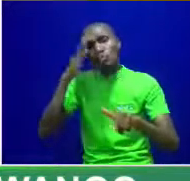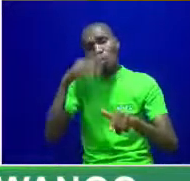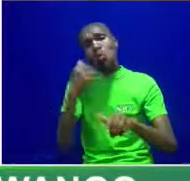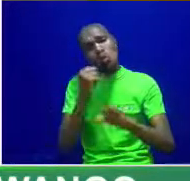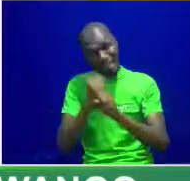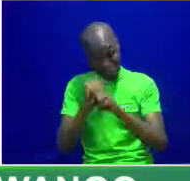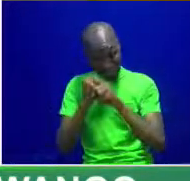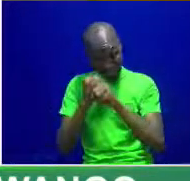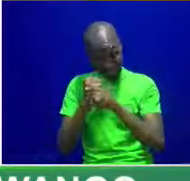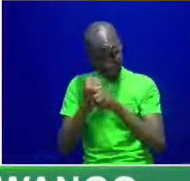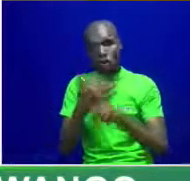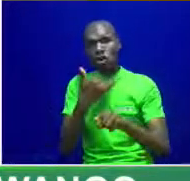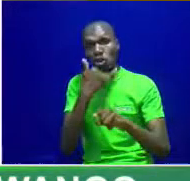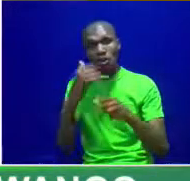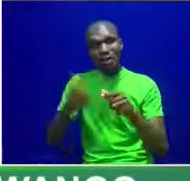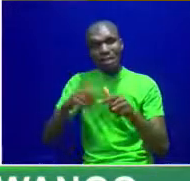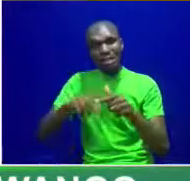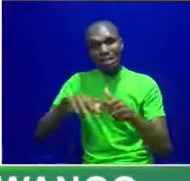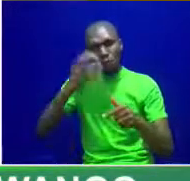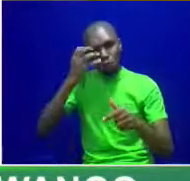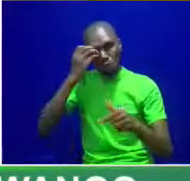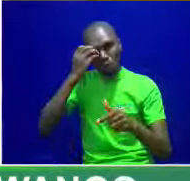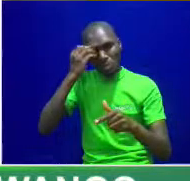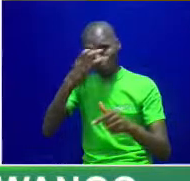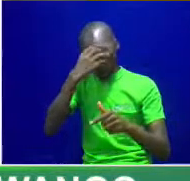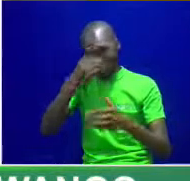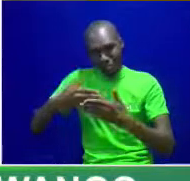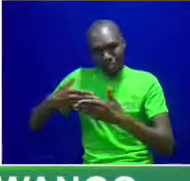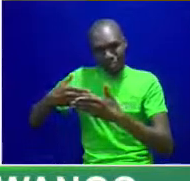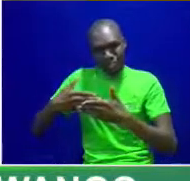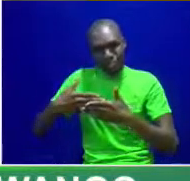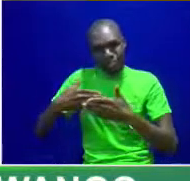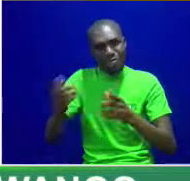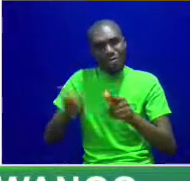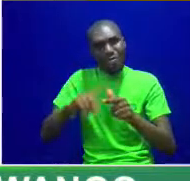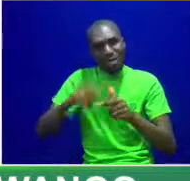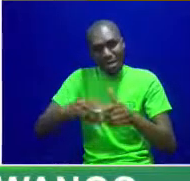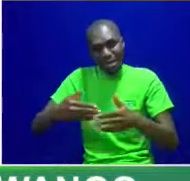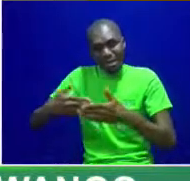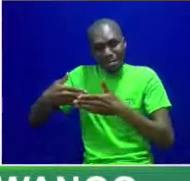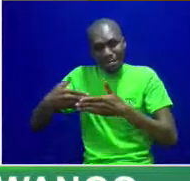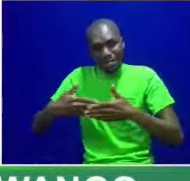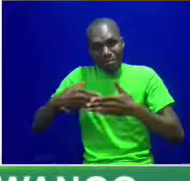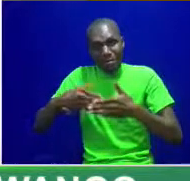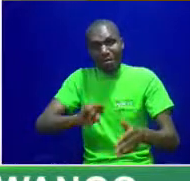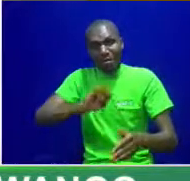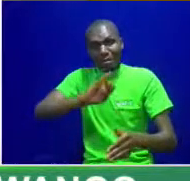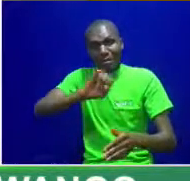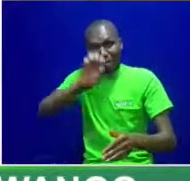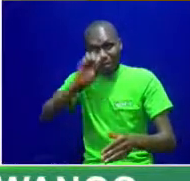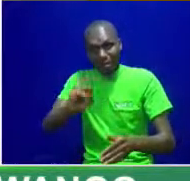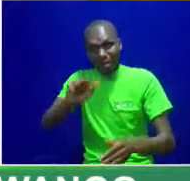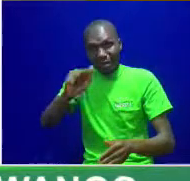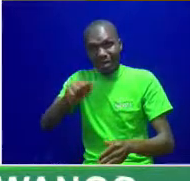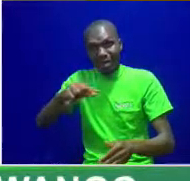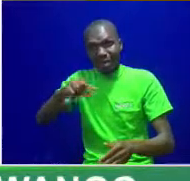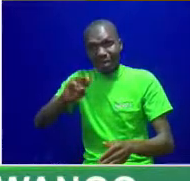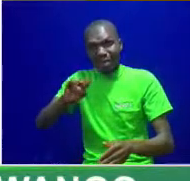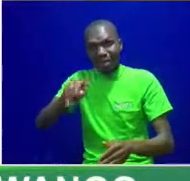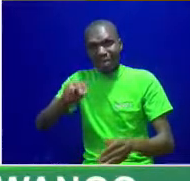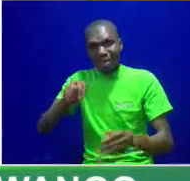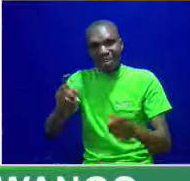kwa rimo chelio. Aso kumurusu mwano yu maiso. Wanabono mwano yu niga manyi kaneti buna juni ya sagini na ni gubono